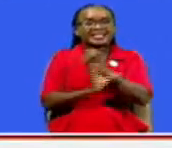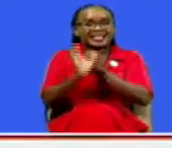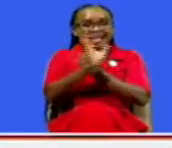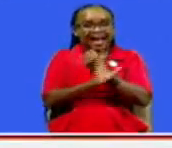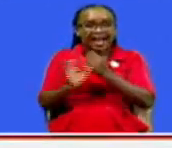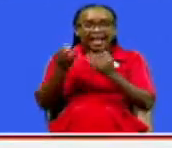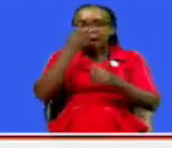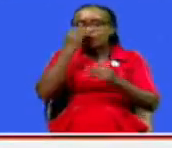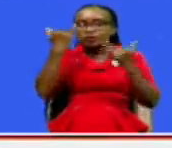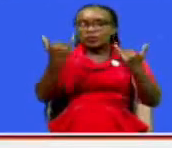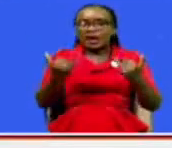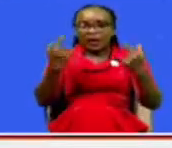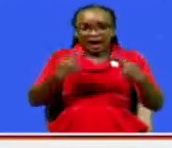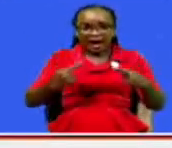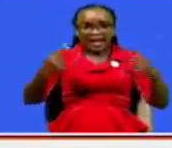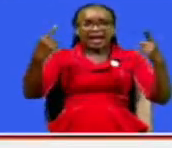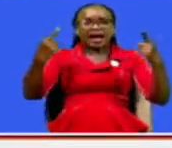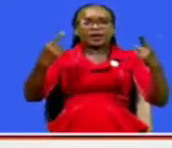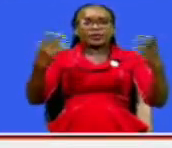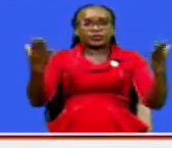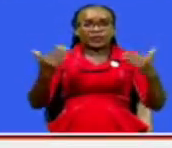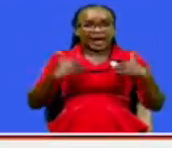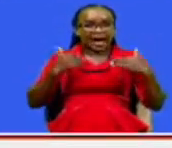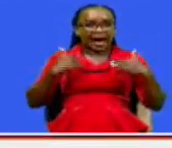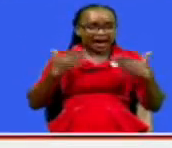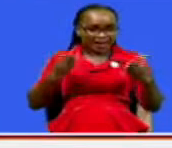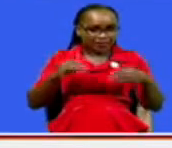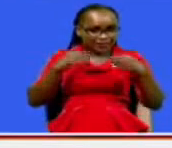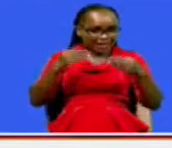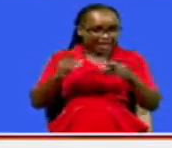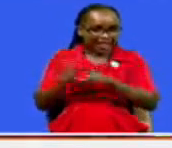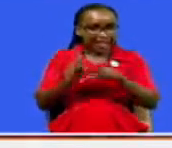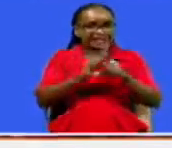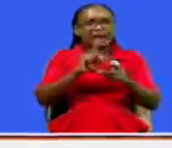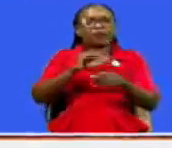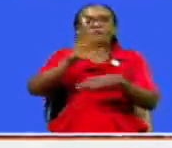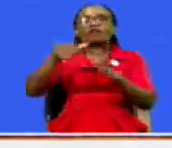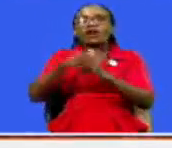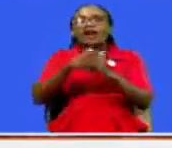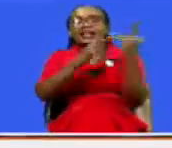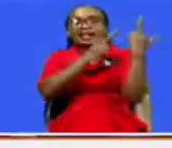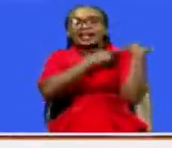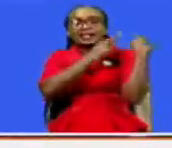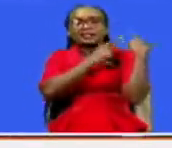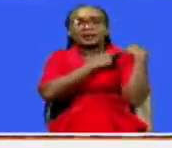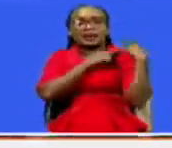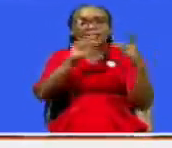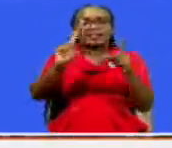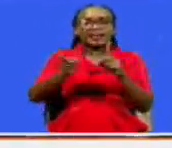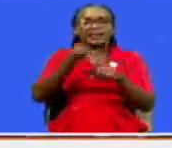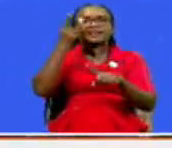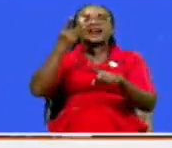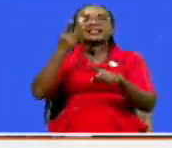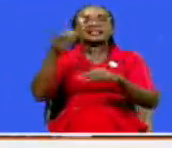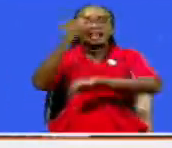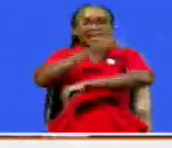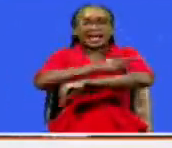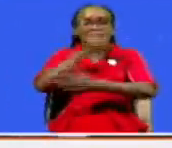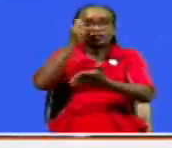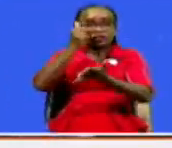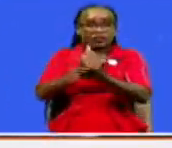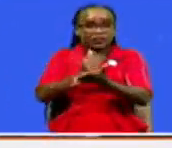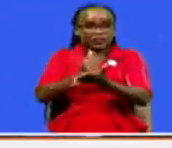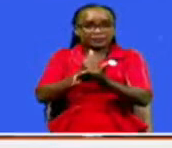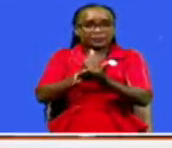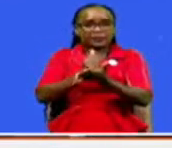Ruto sasa akitangaza utekelezwaji wa ahadi hiyo miongoni mwa majukumu yake katika siku za kwanza ofisini. Our